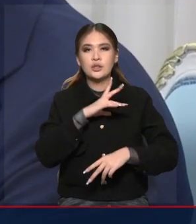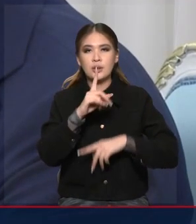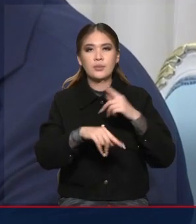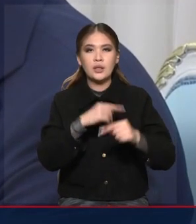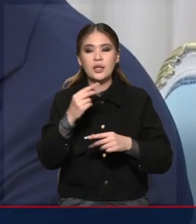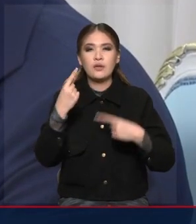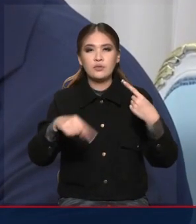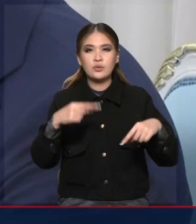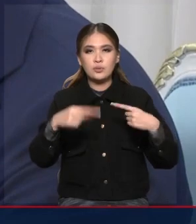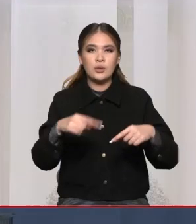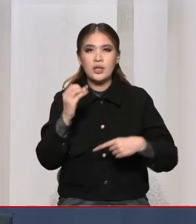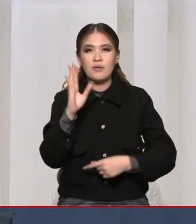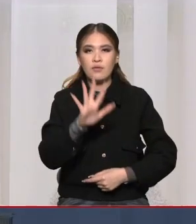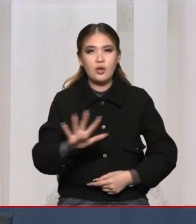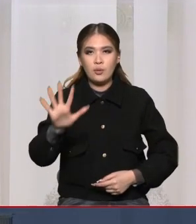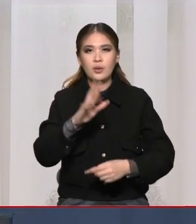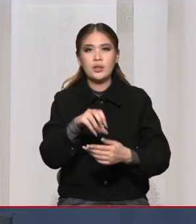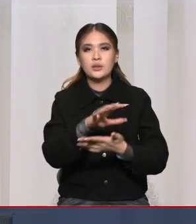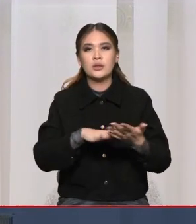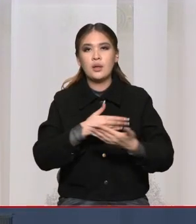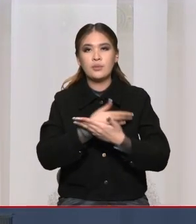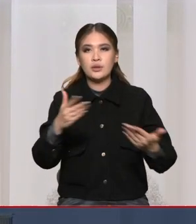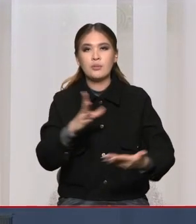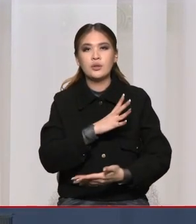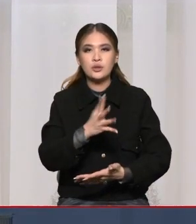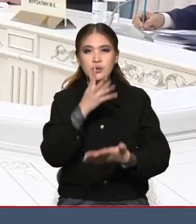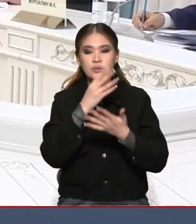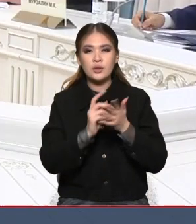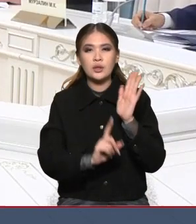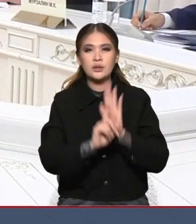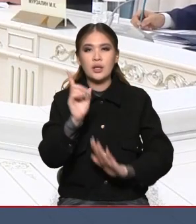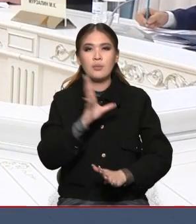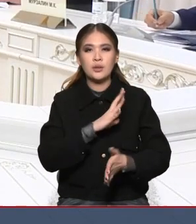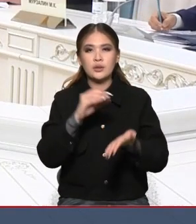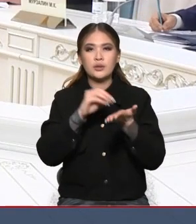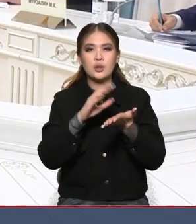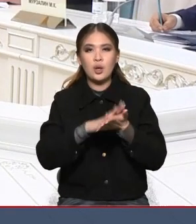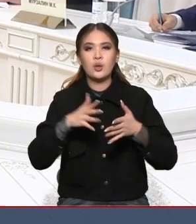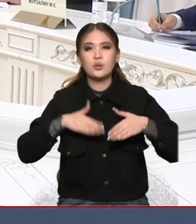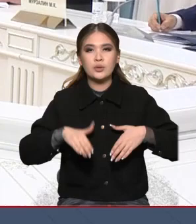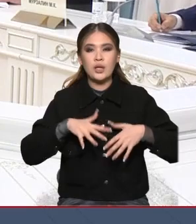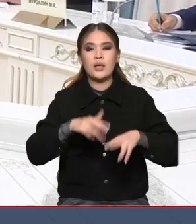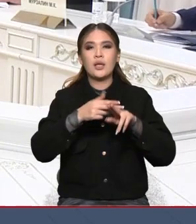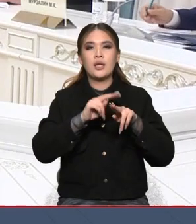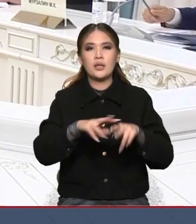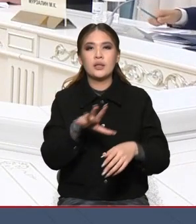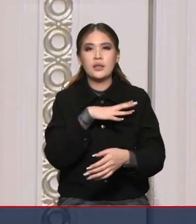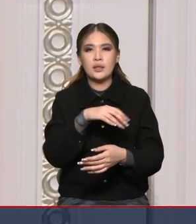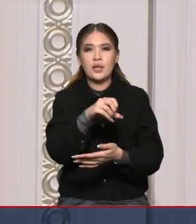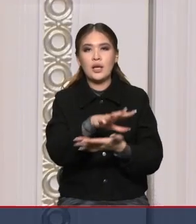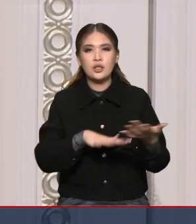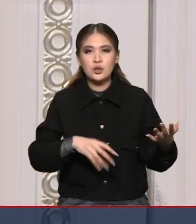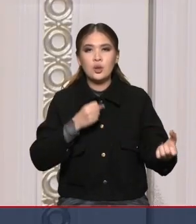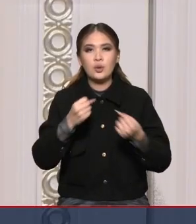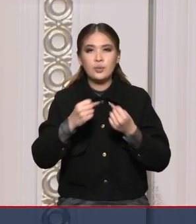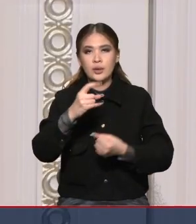и пожелал дальнейших успехов Шалва папуашвили в свою очередь подтвердил приверженность Грузии дальнейшему укреплению отношений